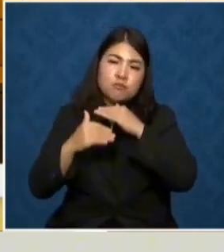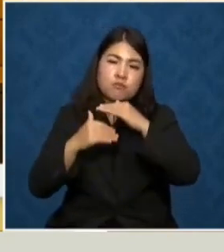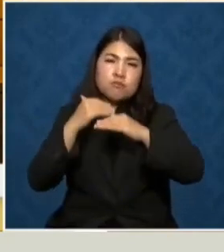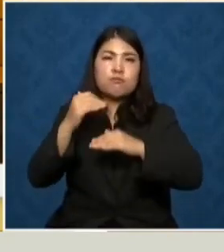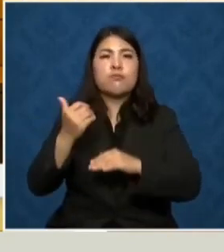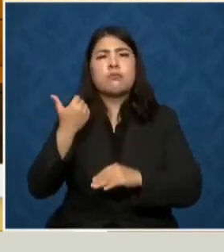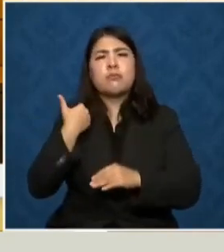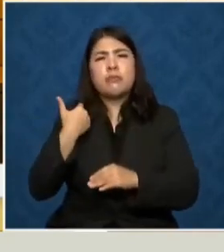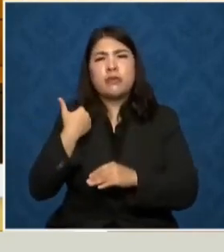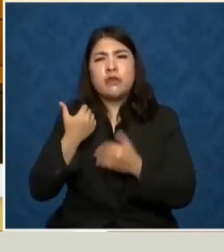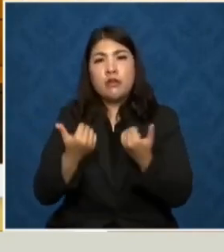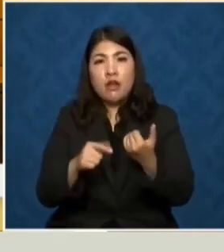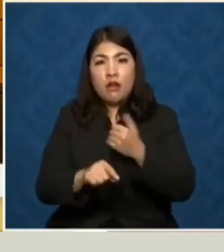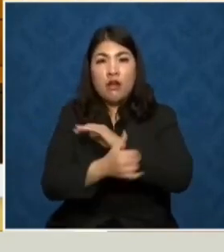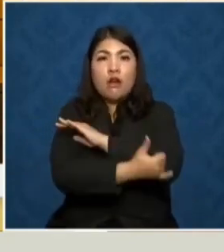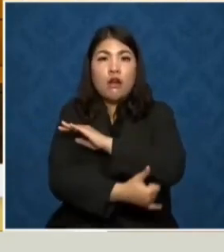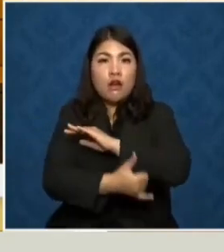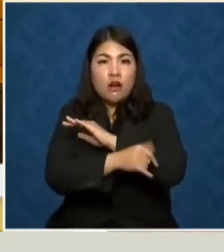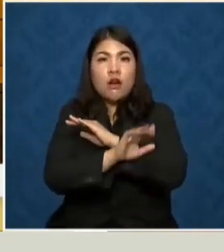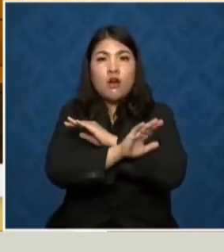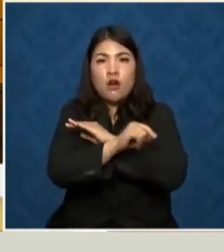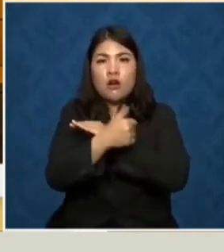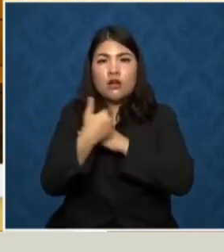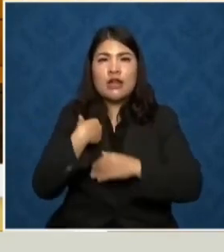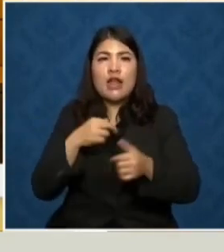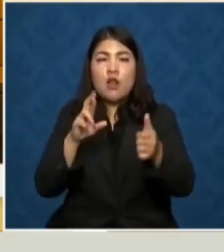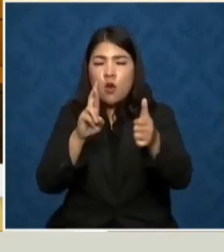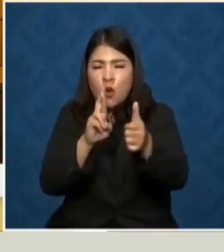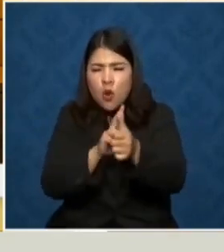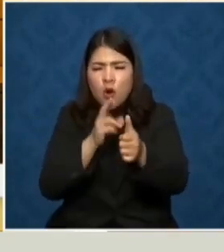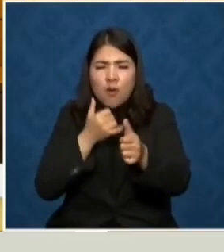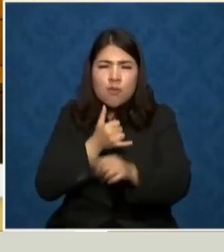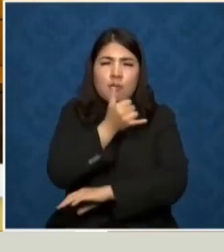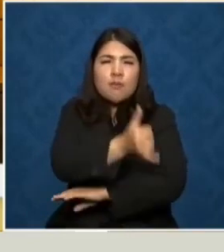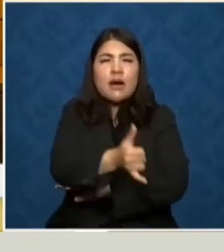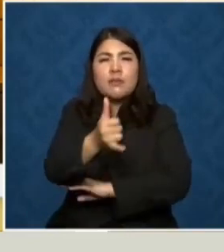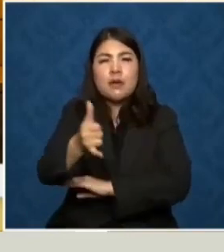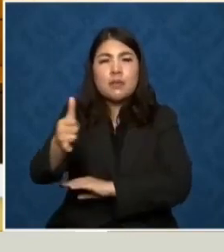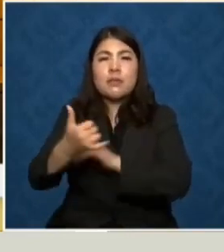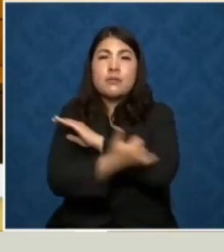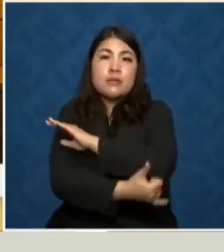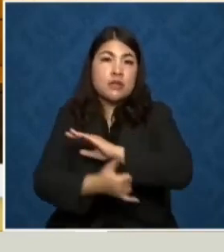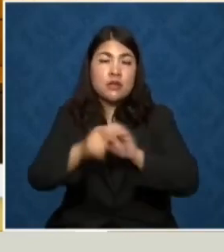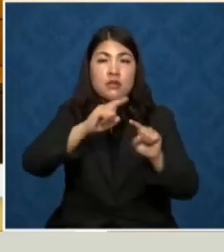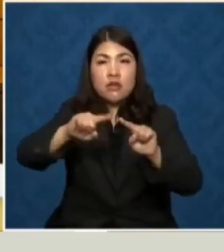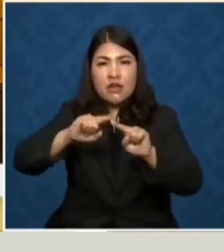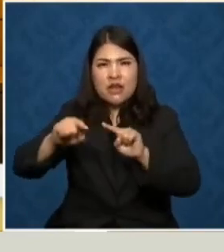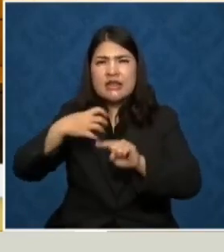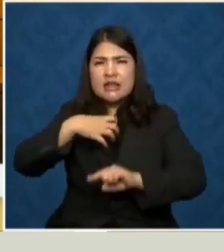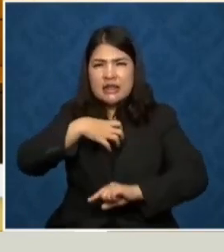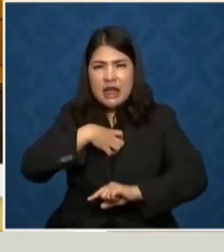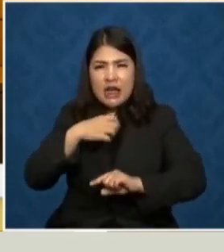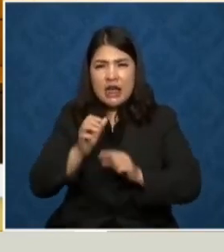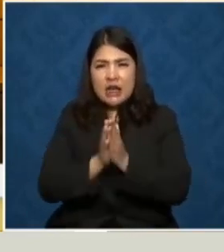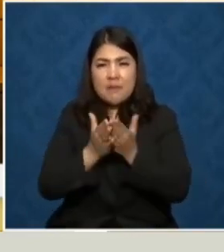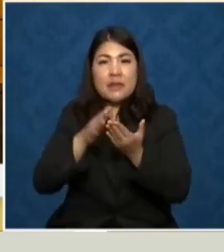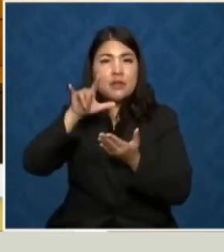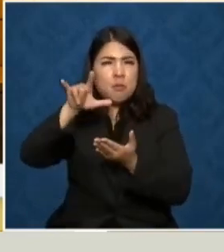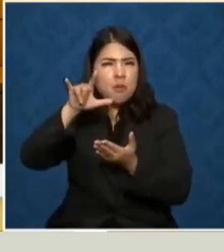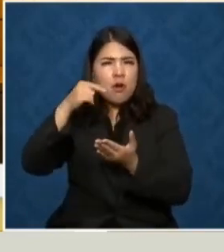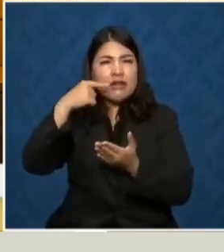ฐมนตรีต่างประเทศท่านรองนายกเองท่านก็เดินทางไปทุกๆประเทศเพื่อมีการพยายามที่จะทำให้พาสปอร์ตไทยมีคุณค่